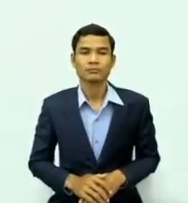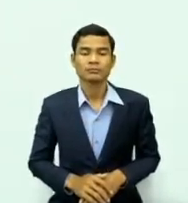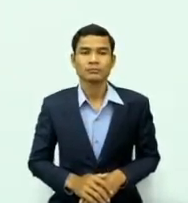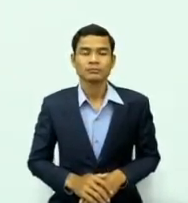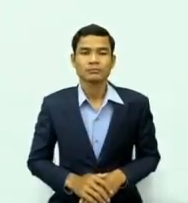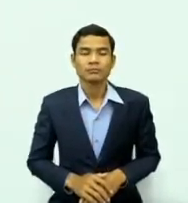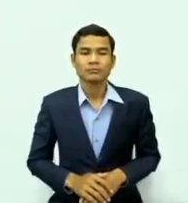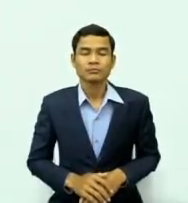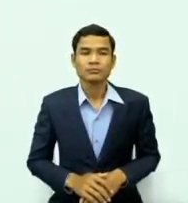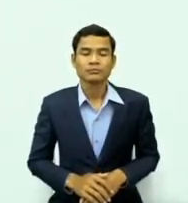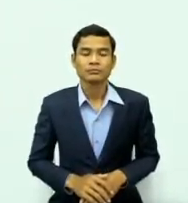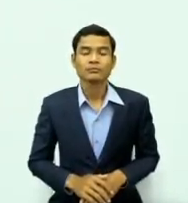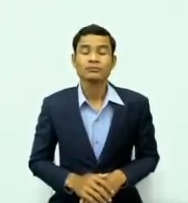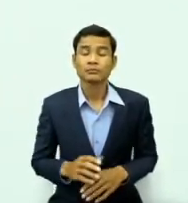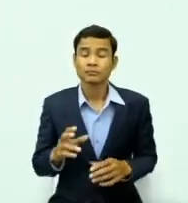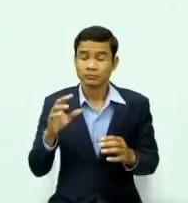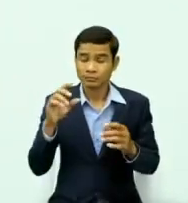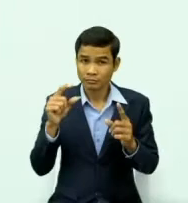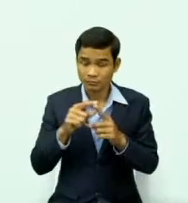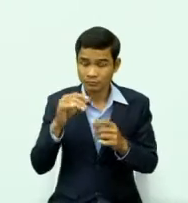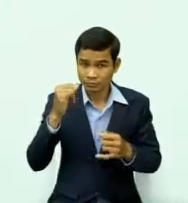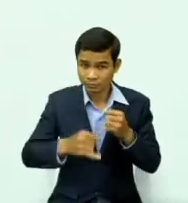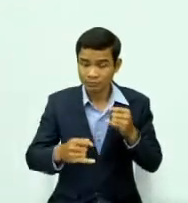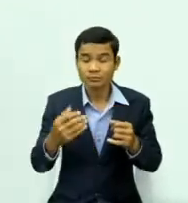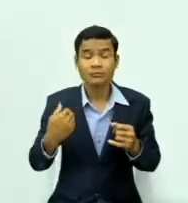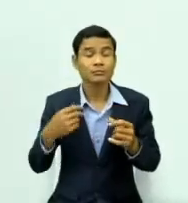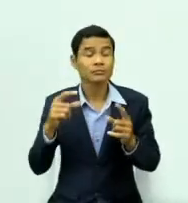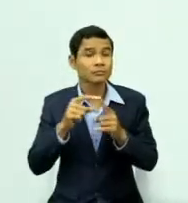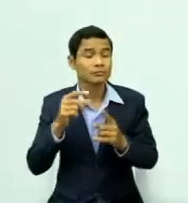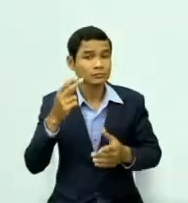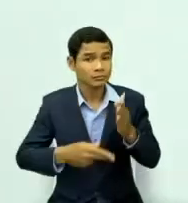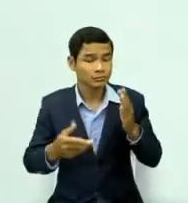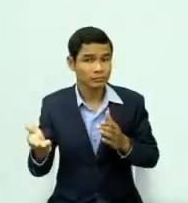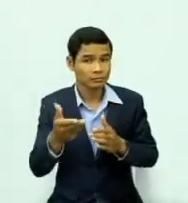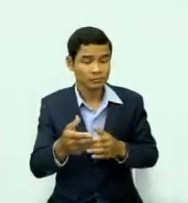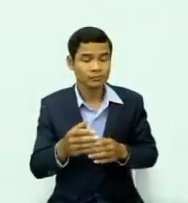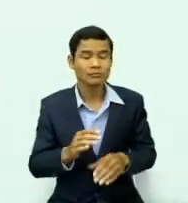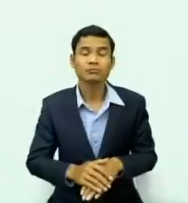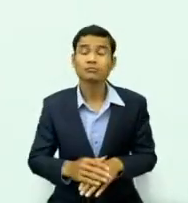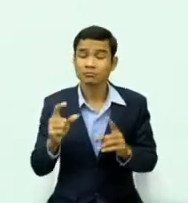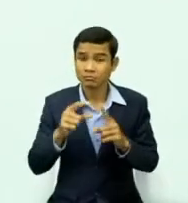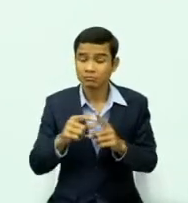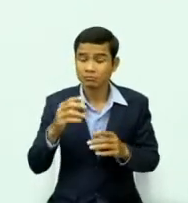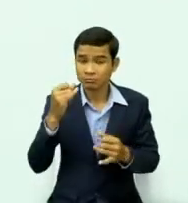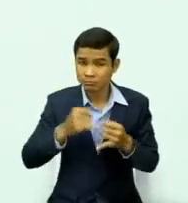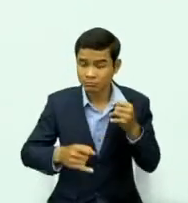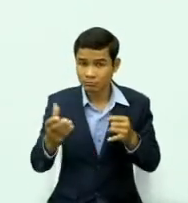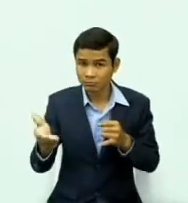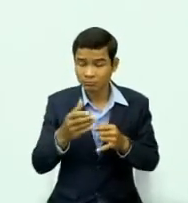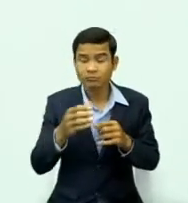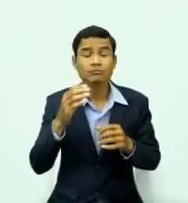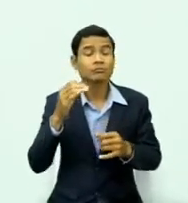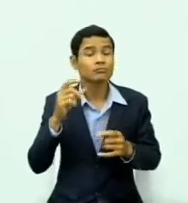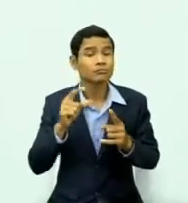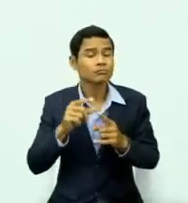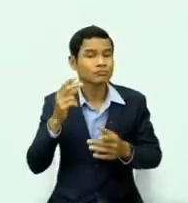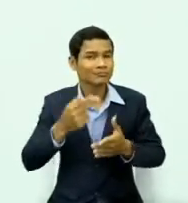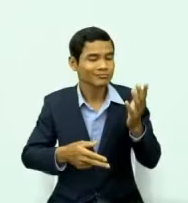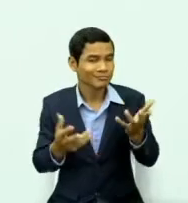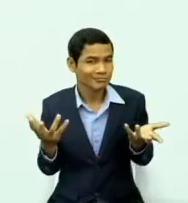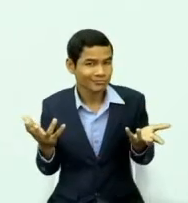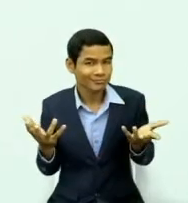Chà, sau bị bẩn tọp chân cối, con tôi tìm mở ta chia bị ở vậy đấy con. Chà, bị chân cối được bao dưỡng, cứ bị.